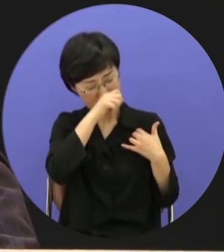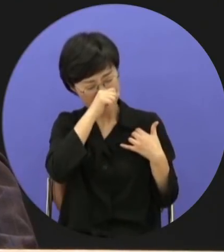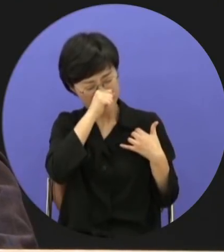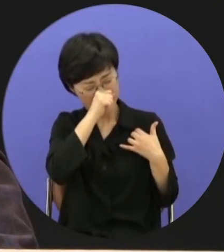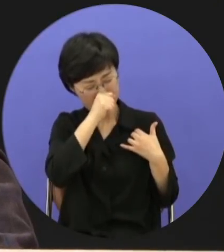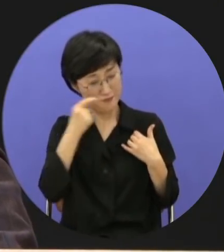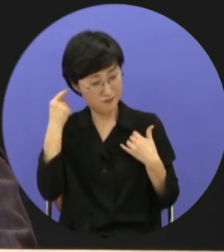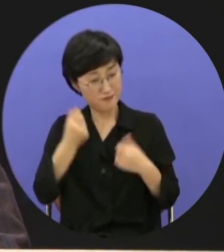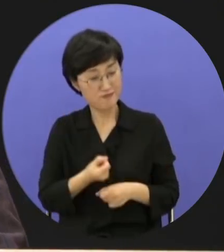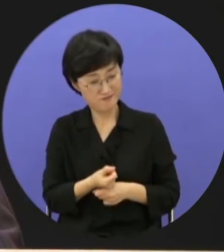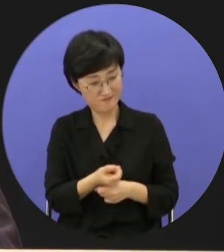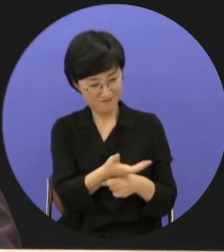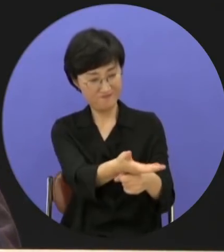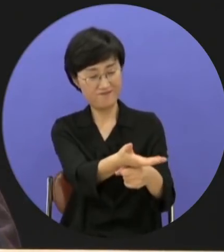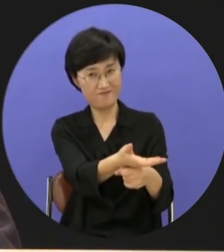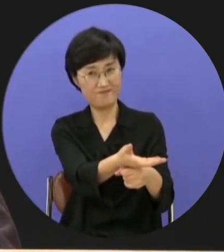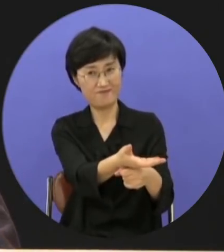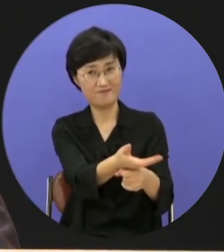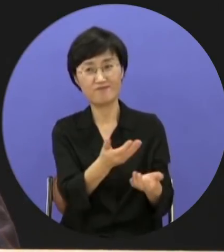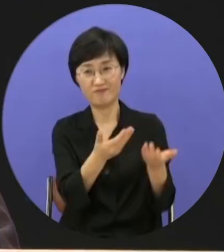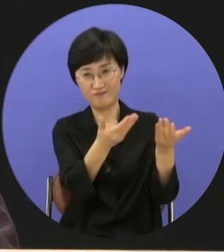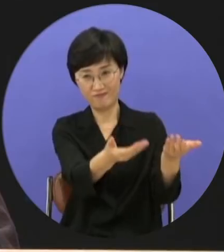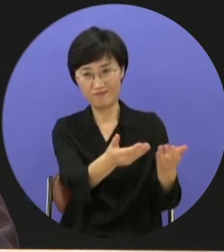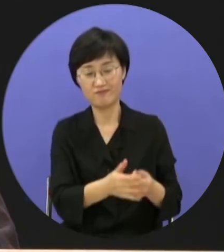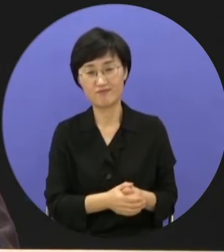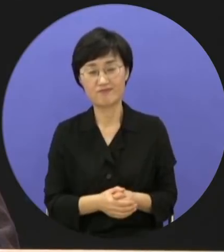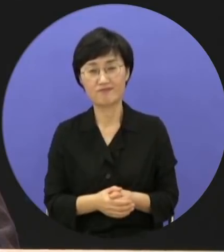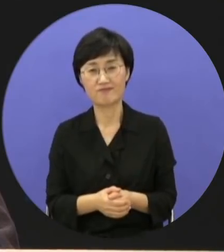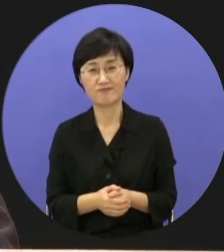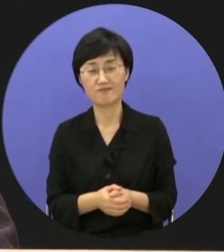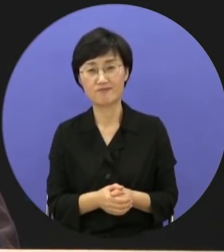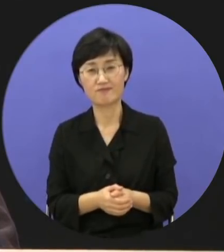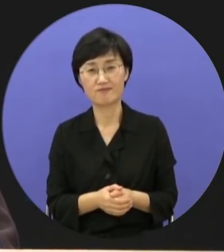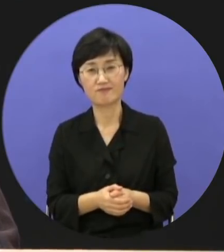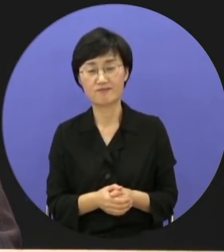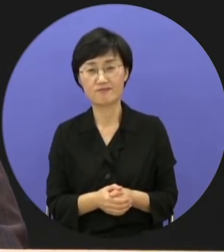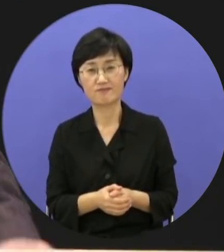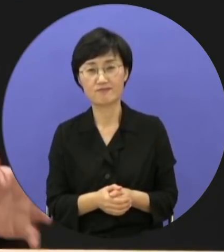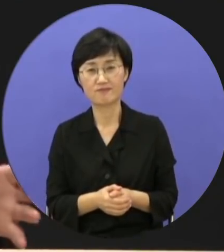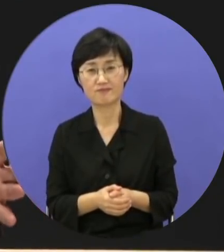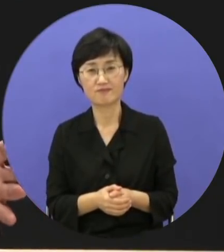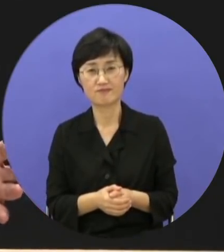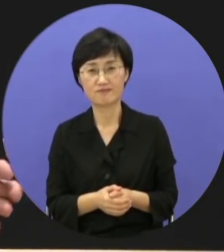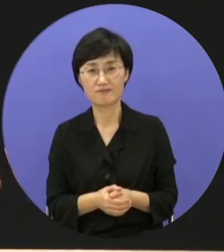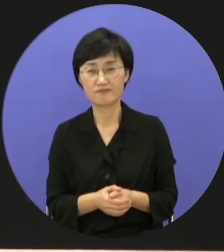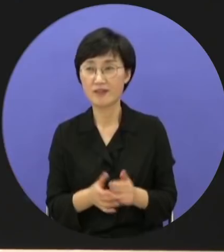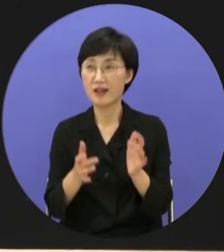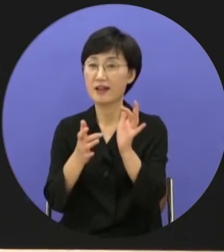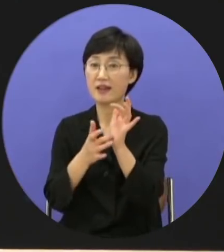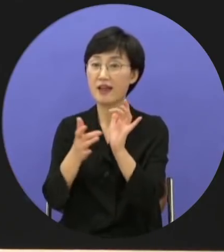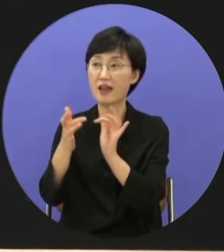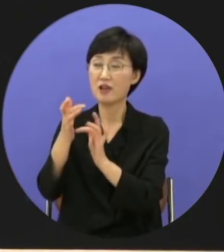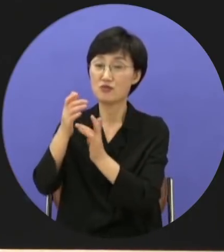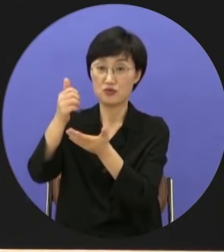that the angel says to the shepherds, I share with you great news. 그때 예수님께서는